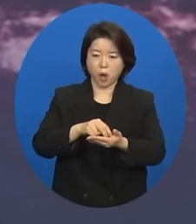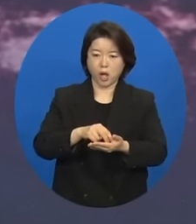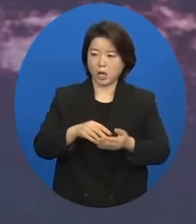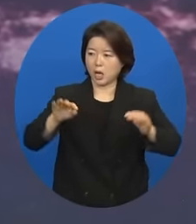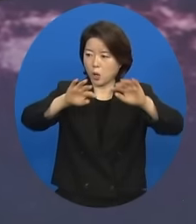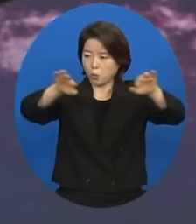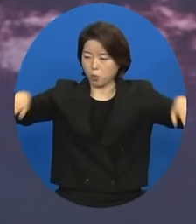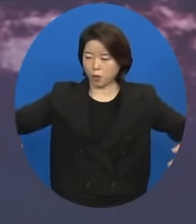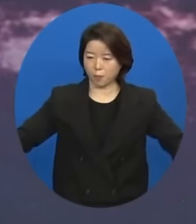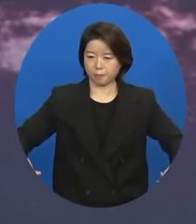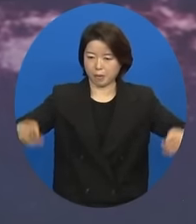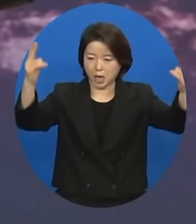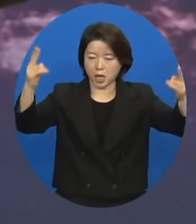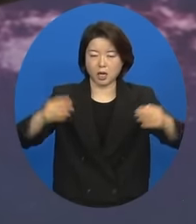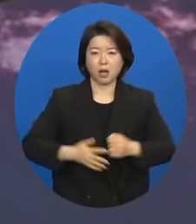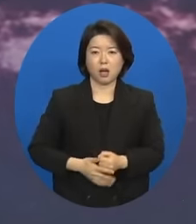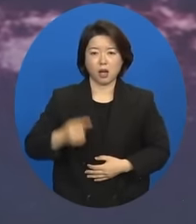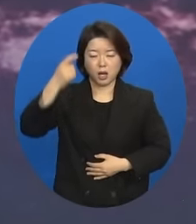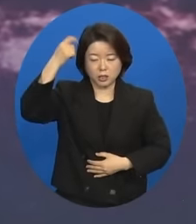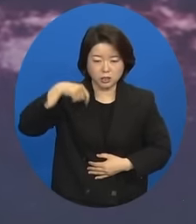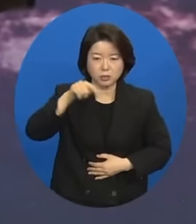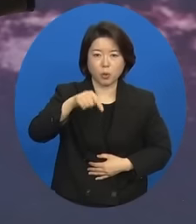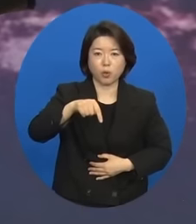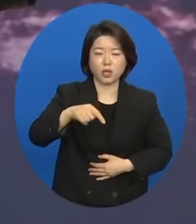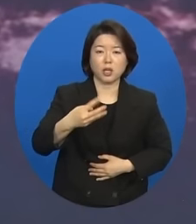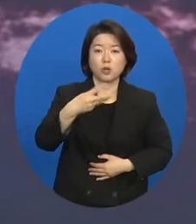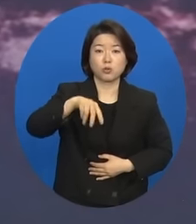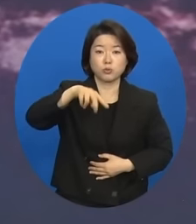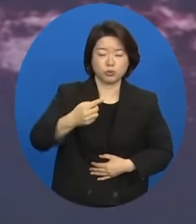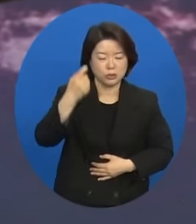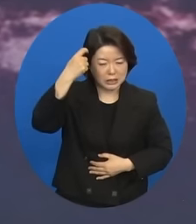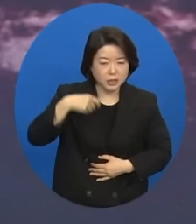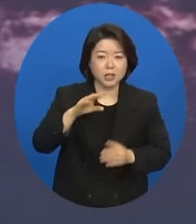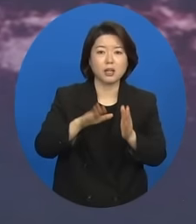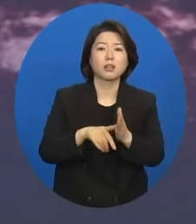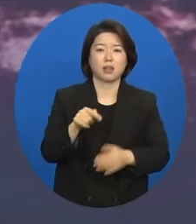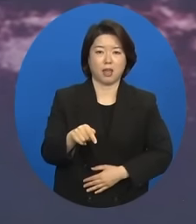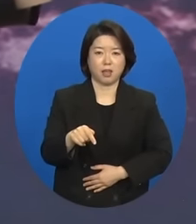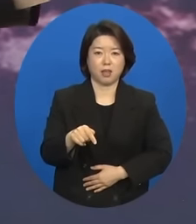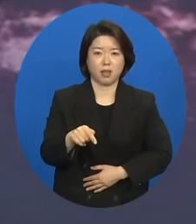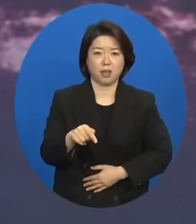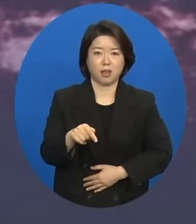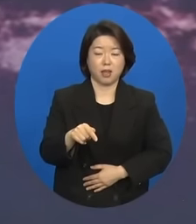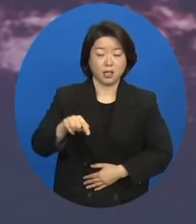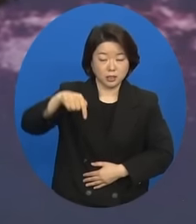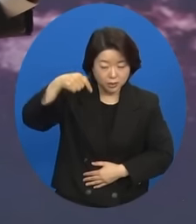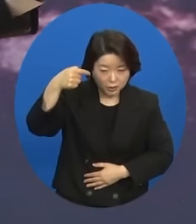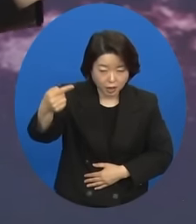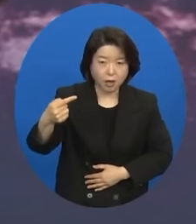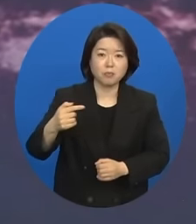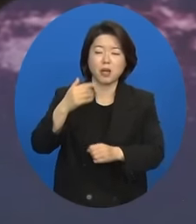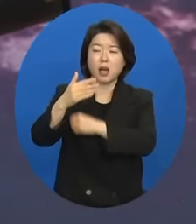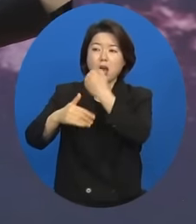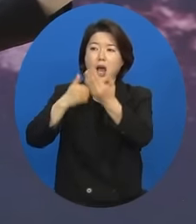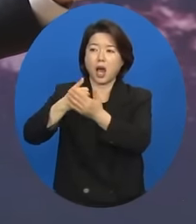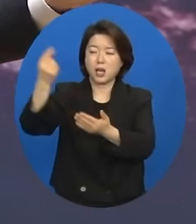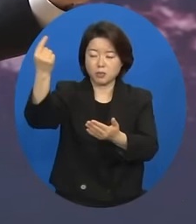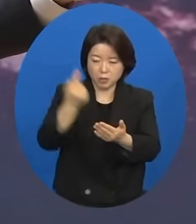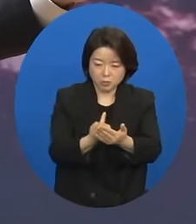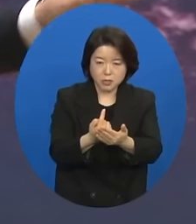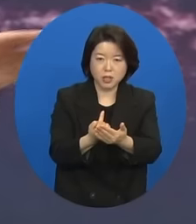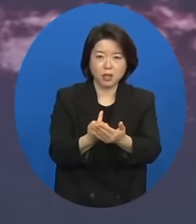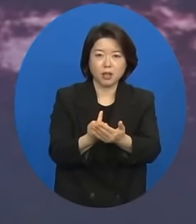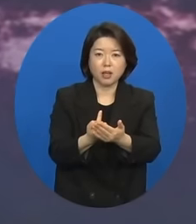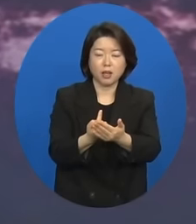그 루스라 하는 곳이 느껴졌을 때 그 이후에 경험된 하나님의 임재 바로 베델의 경험 바로 거기였다